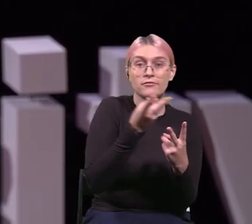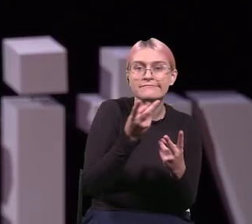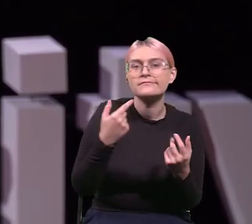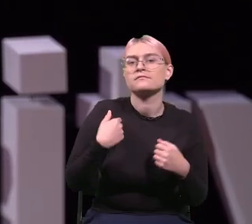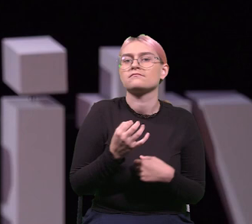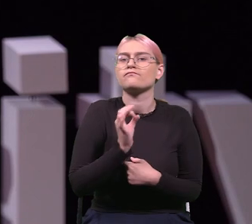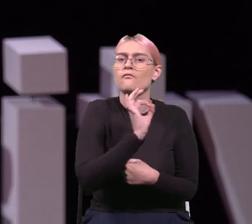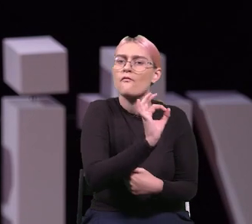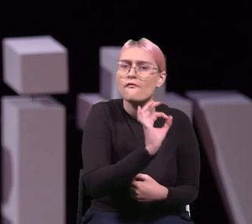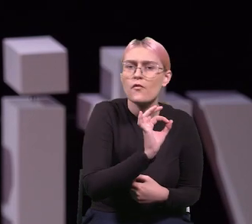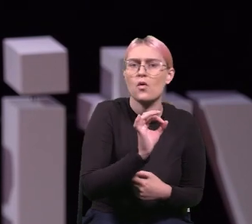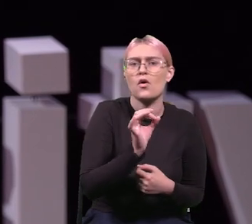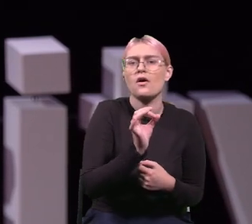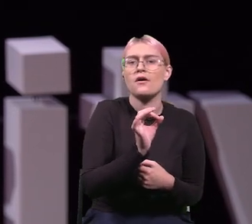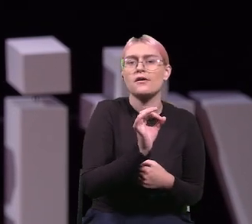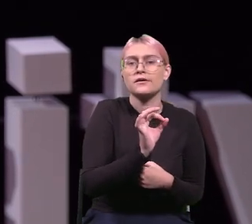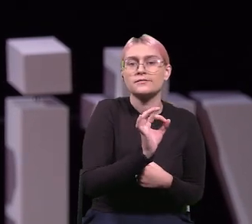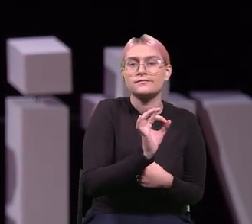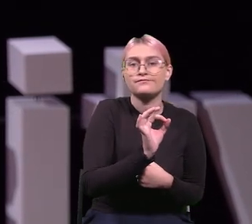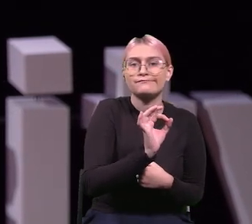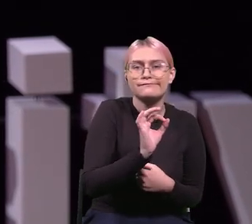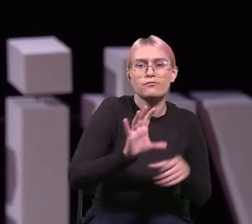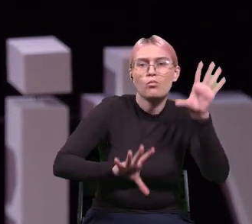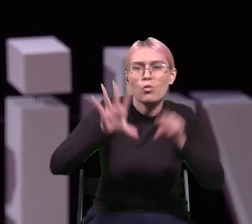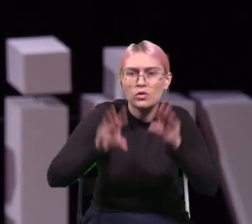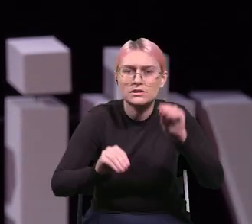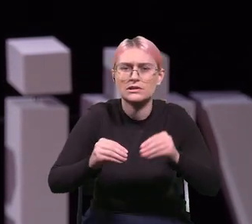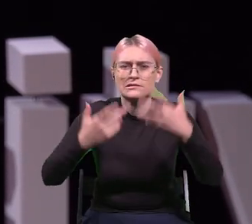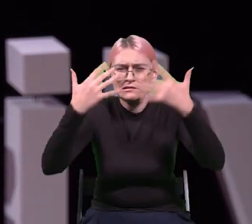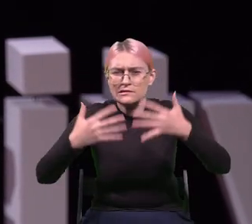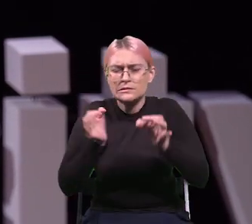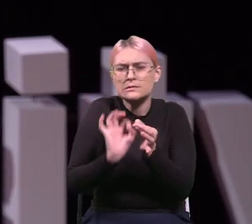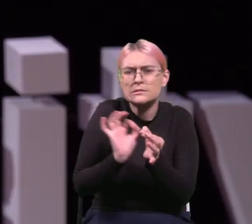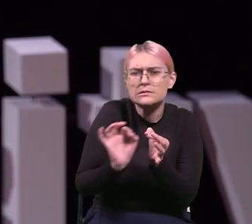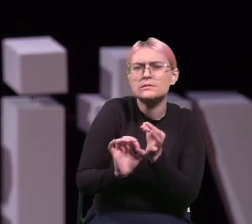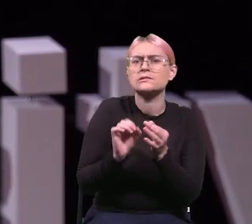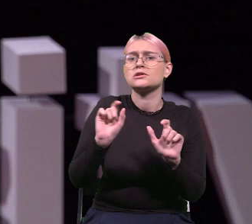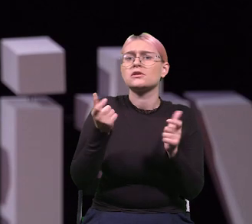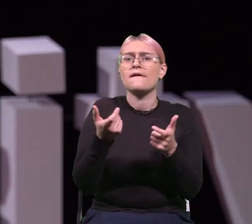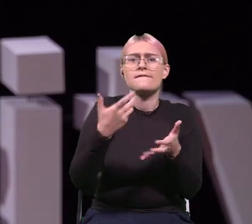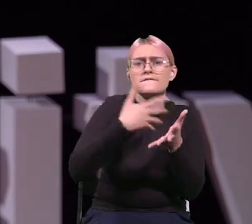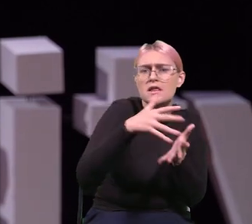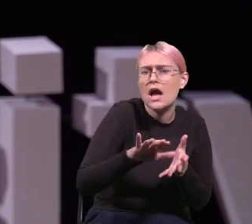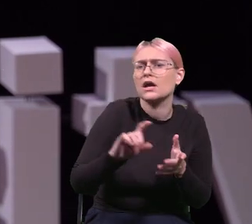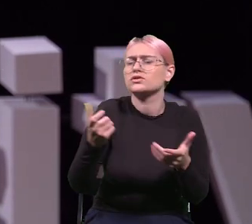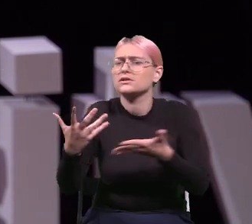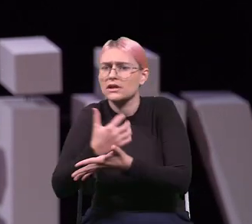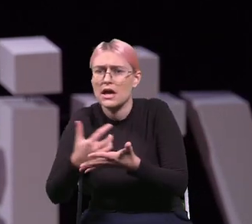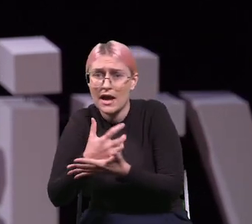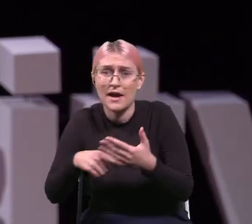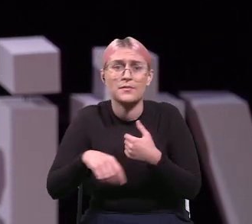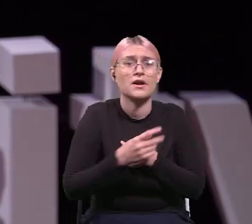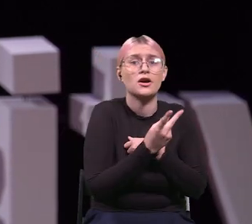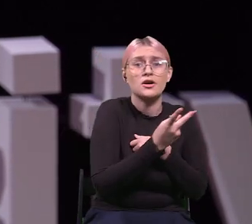w swoim budżecie domowym, chcąc mieć jednego syna, ale urodziły im się trojaczki,